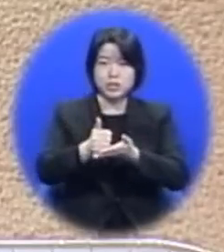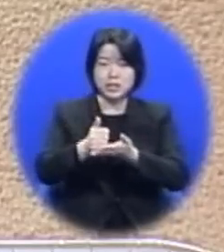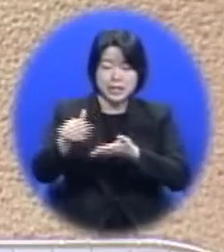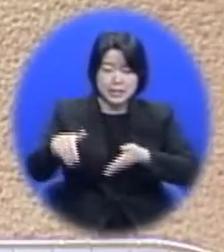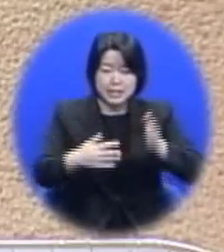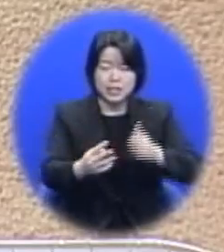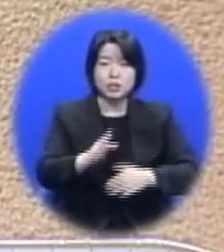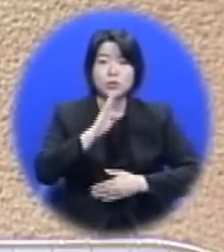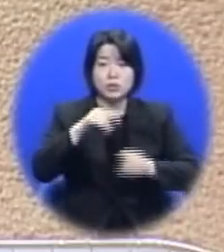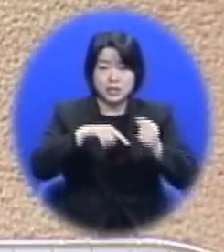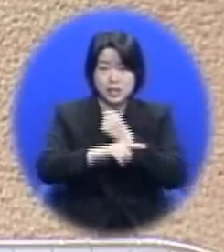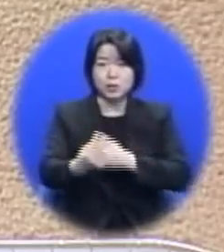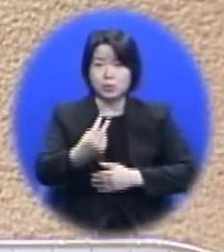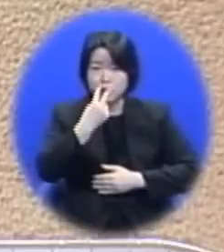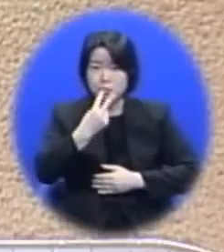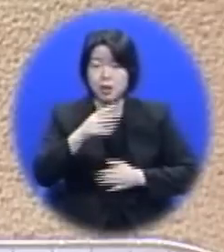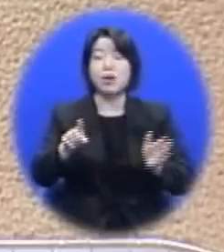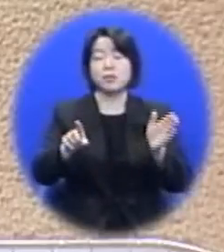생명인 줄 믿는다면,